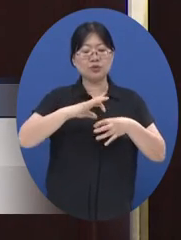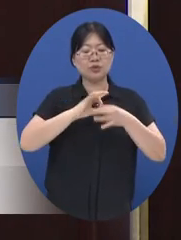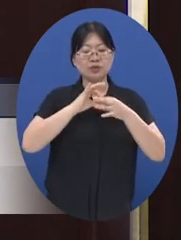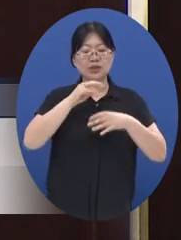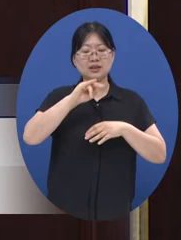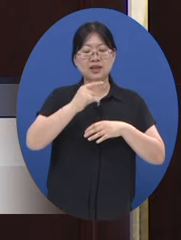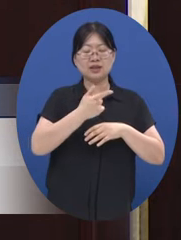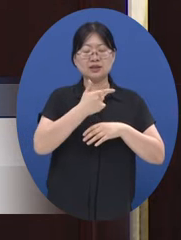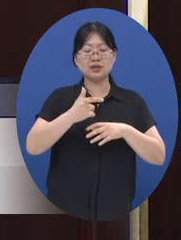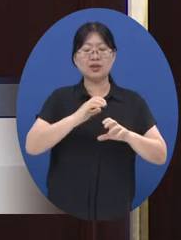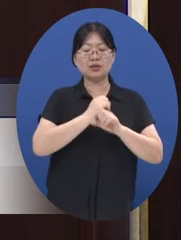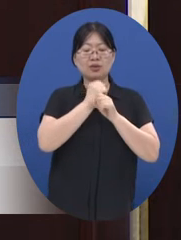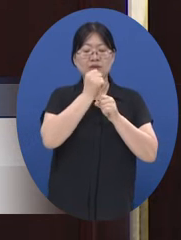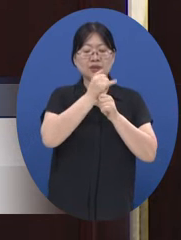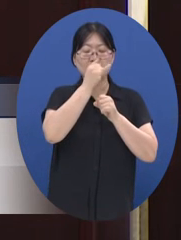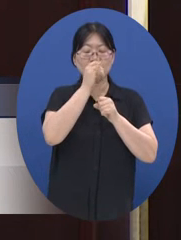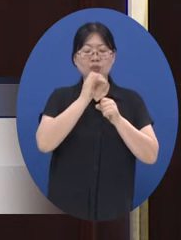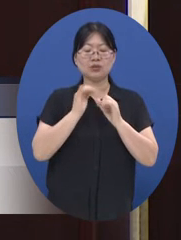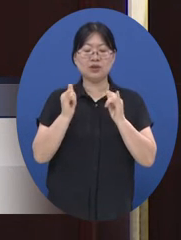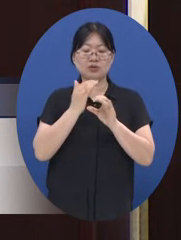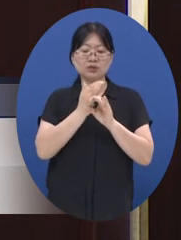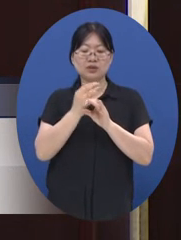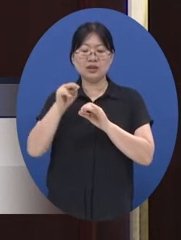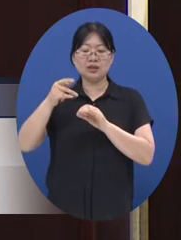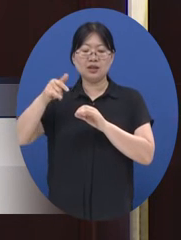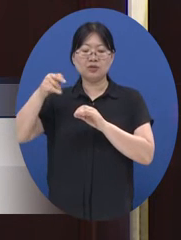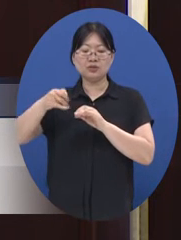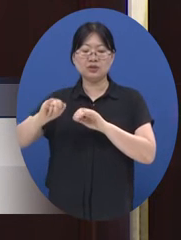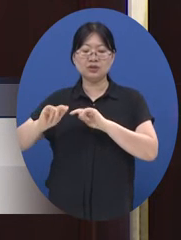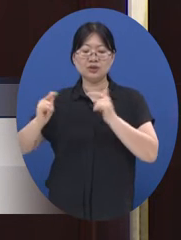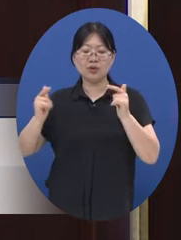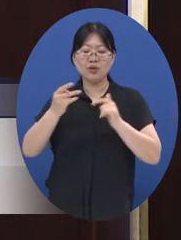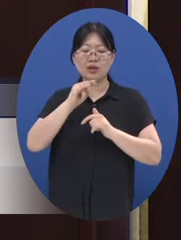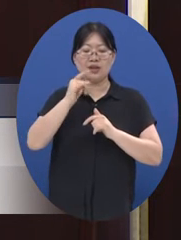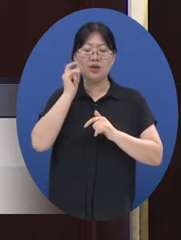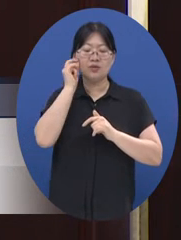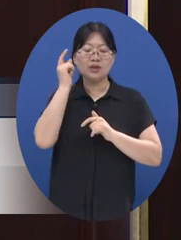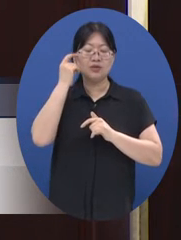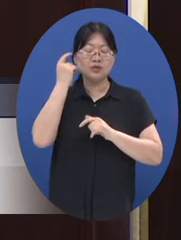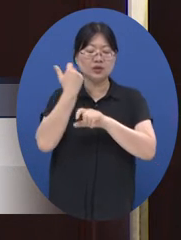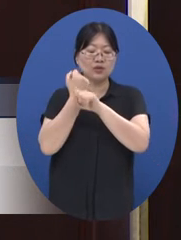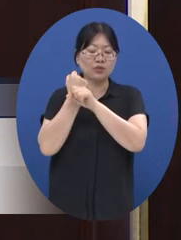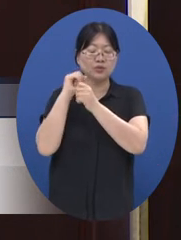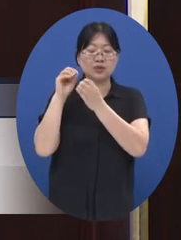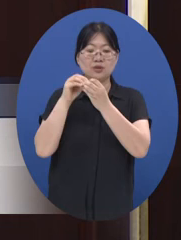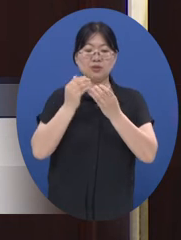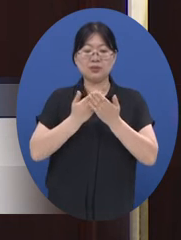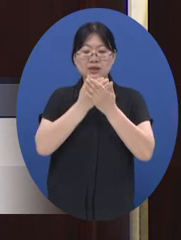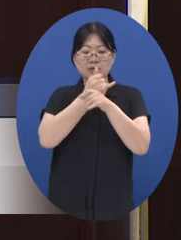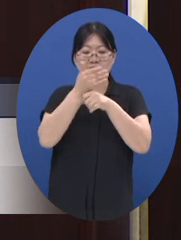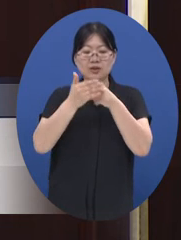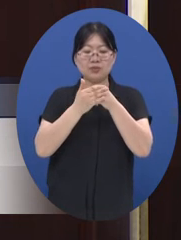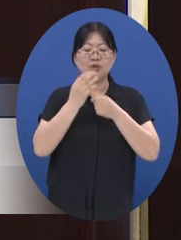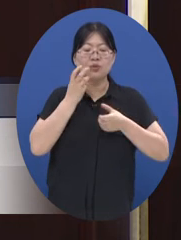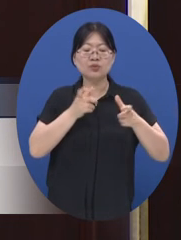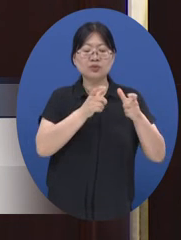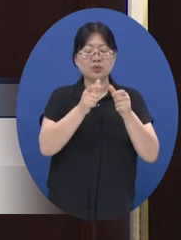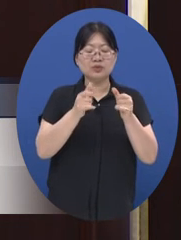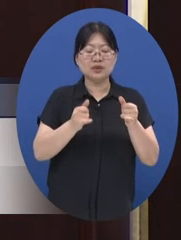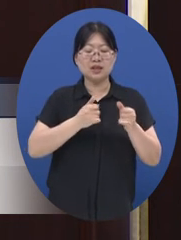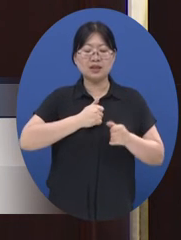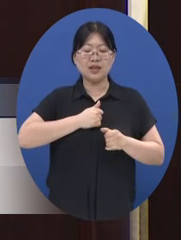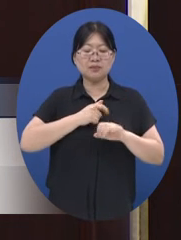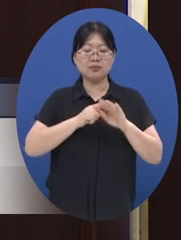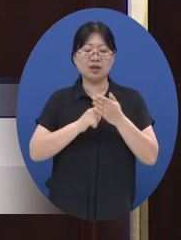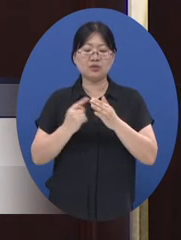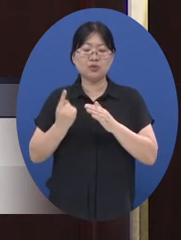집대성하고 인본주의와 실사구시 등 다산의 위대한 정신을 연구 계승 발전시켜 경기도민의